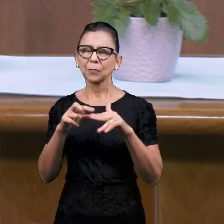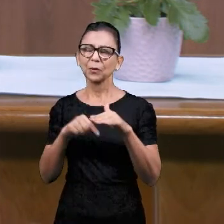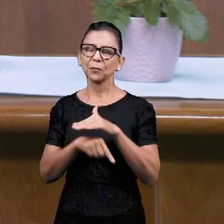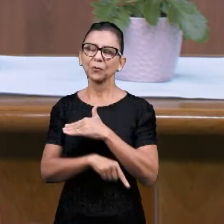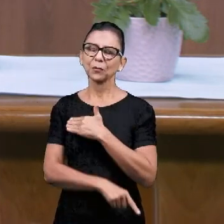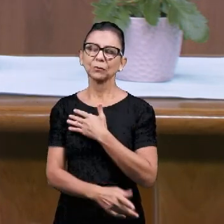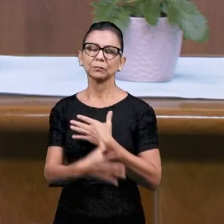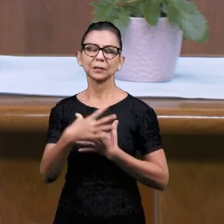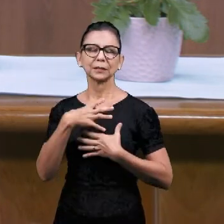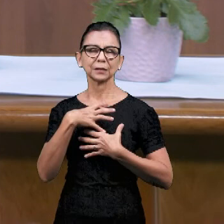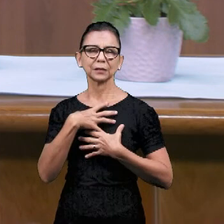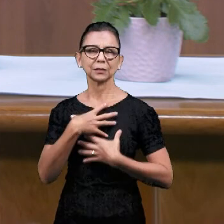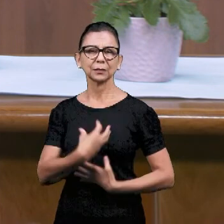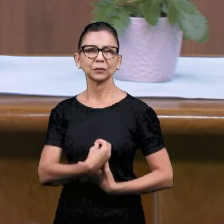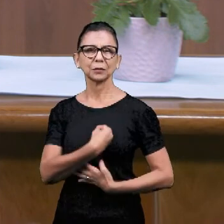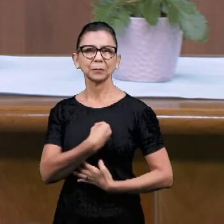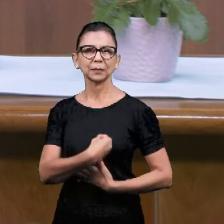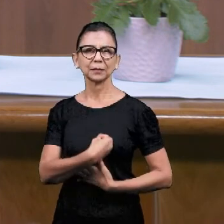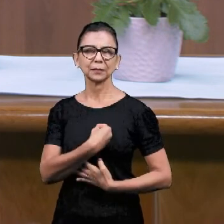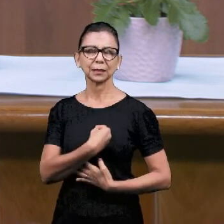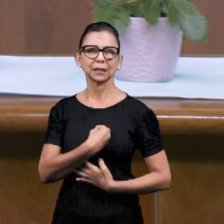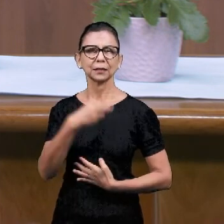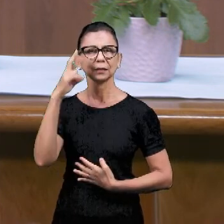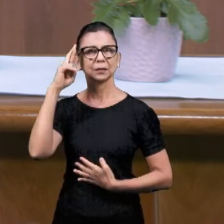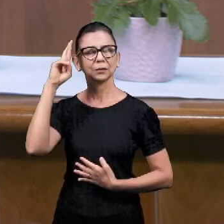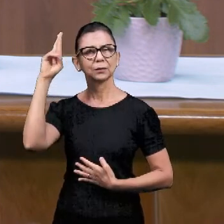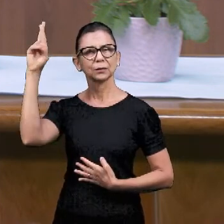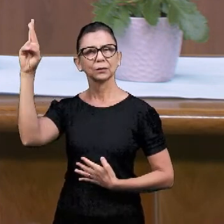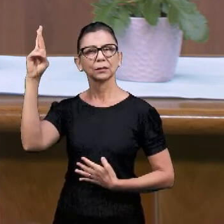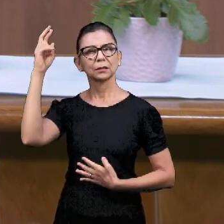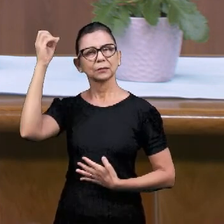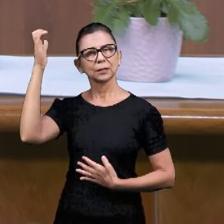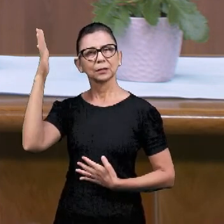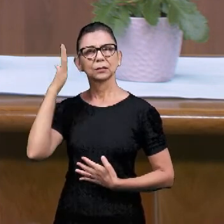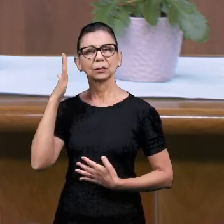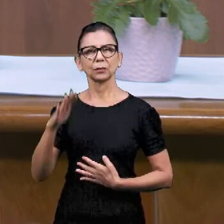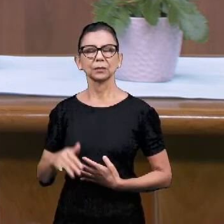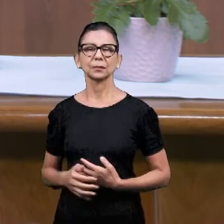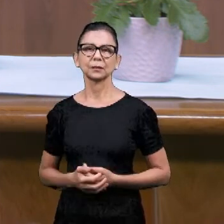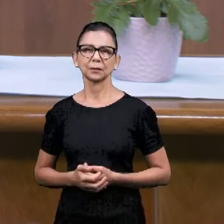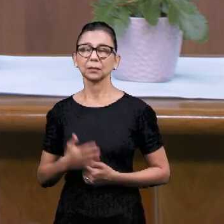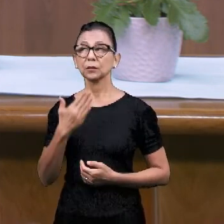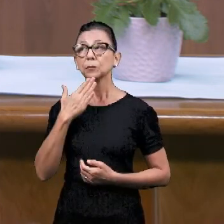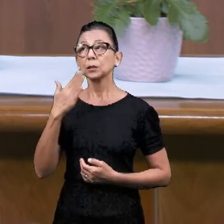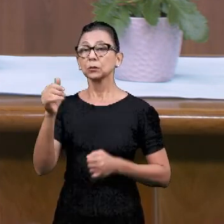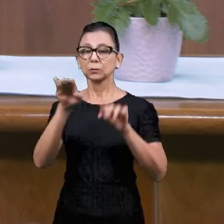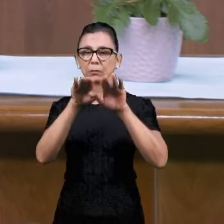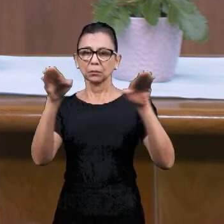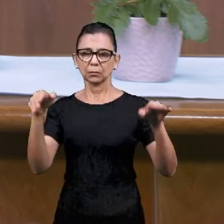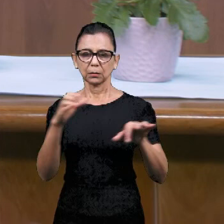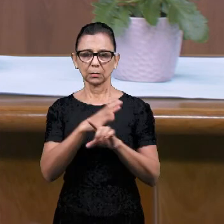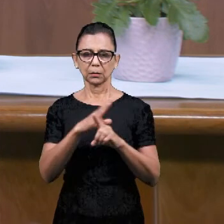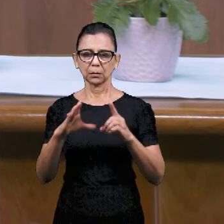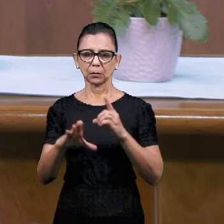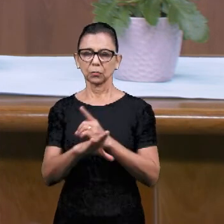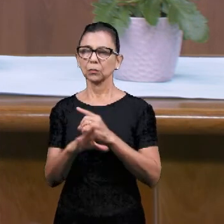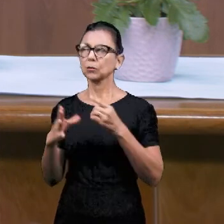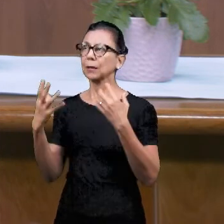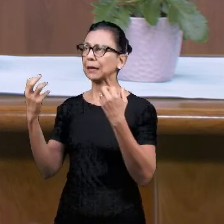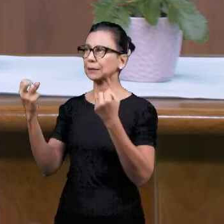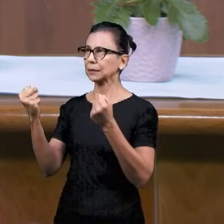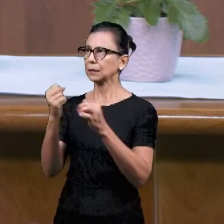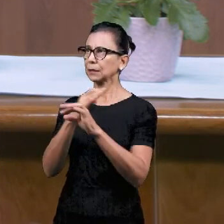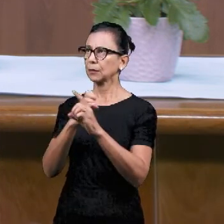et ta direction afin que nous puissions marcher par elle. Ainsi, nous demandons, reçois sur ton autel le culte de ce matin, cette école biblique